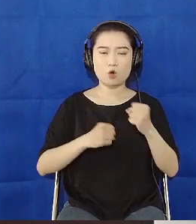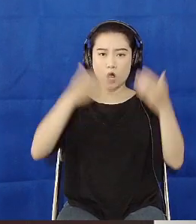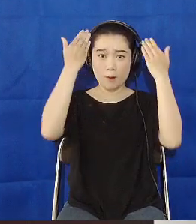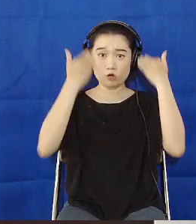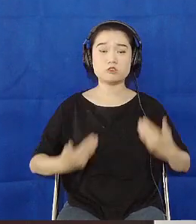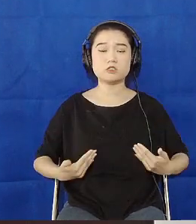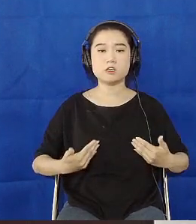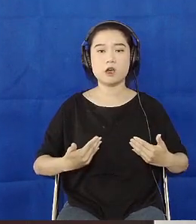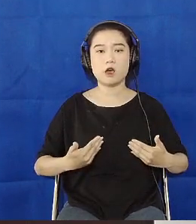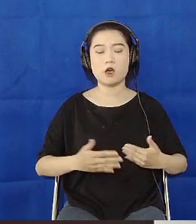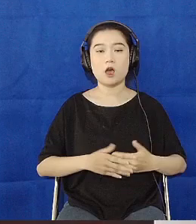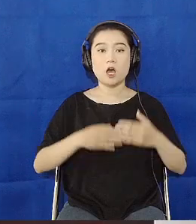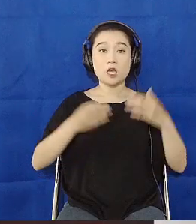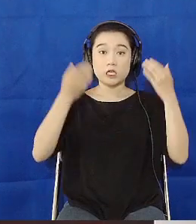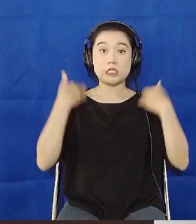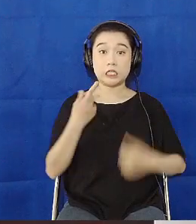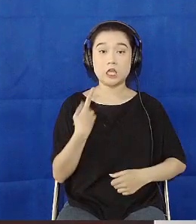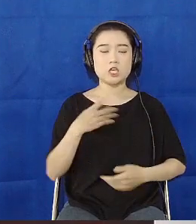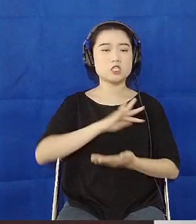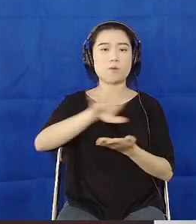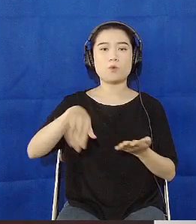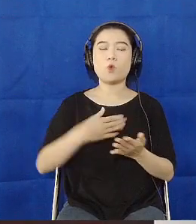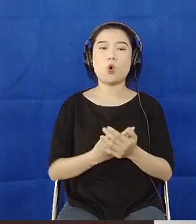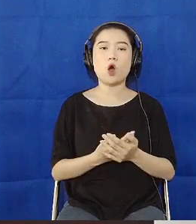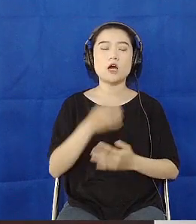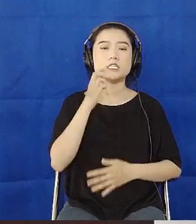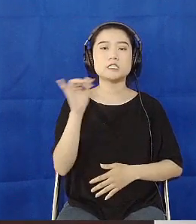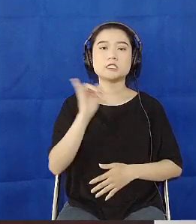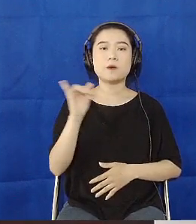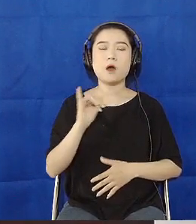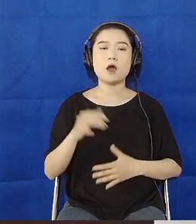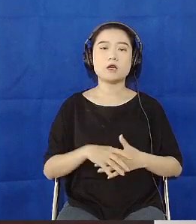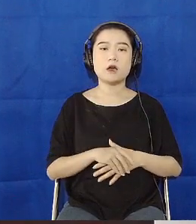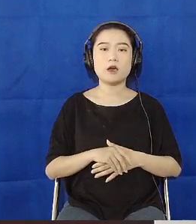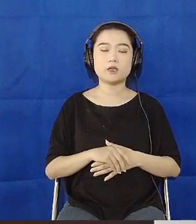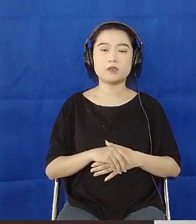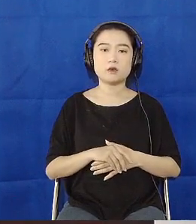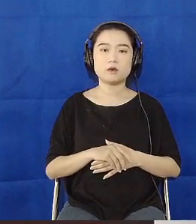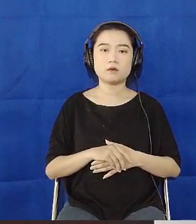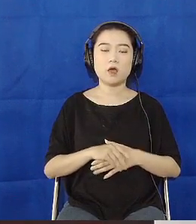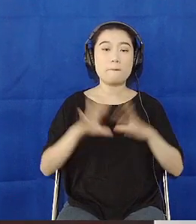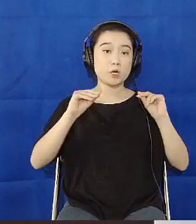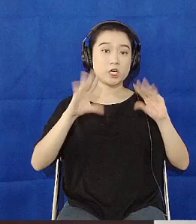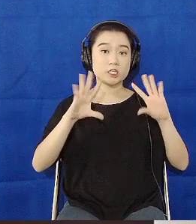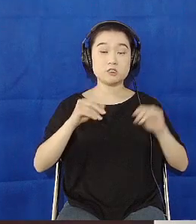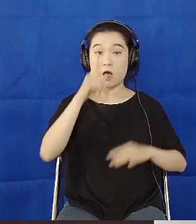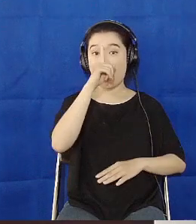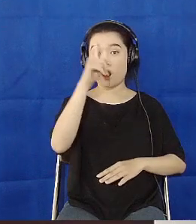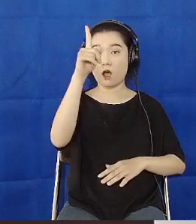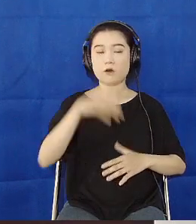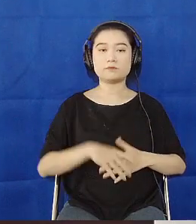manusia, kita semua, sebagai melulu pekerja Allah.